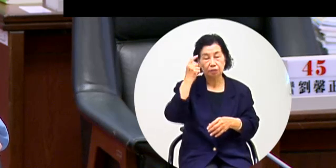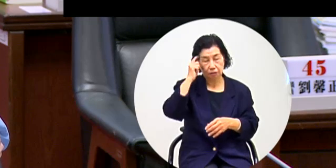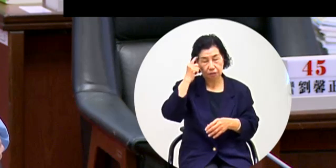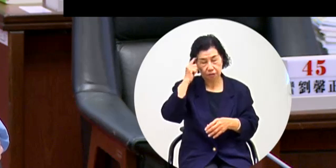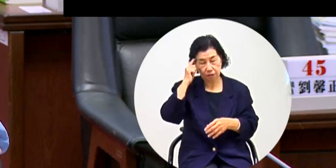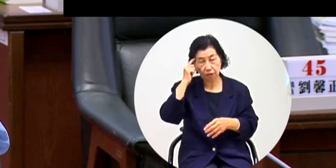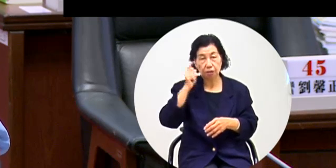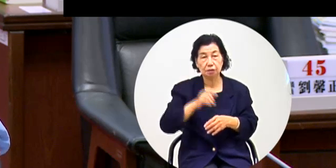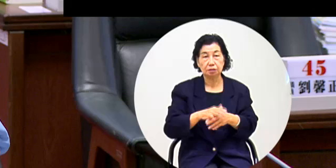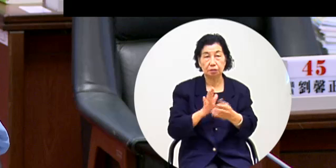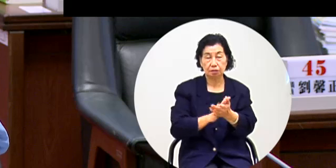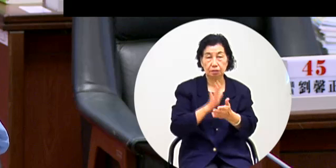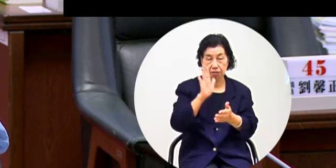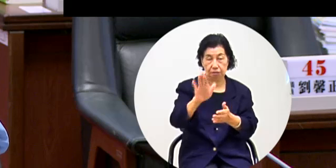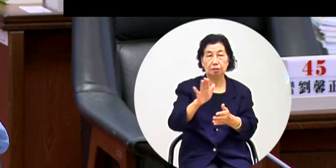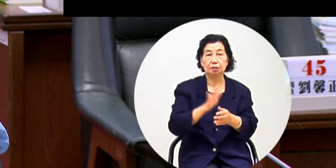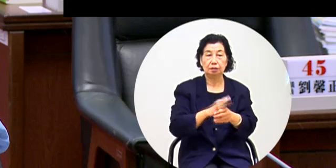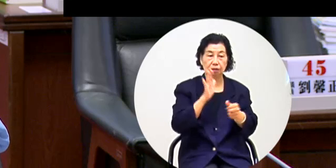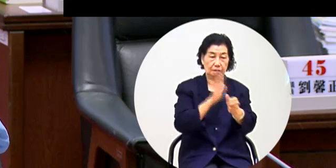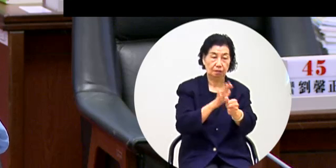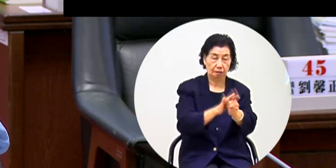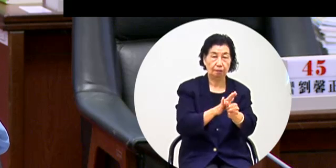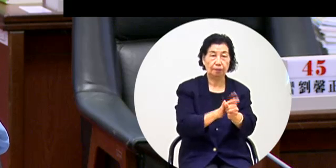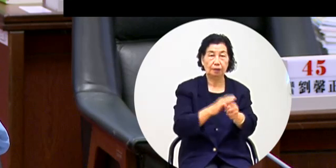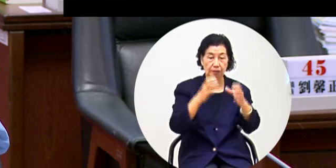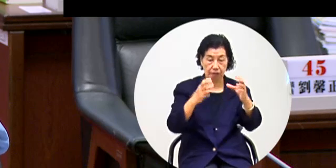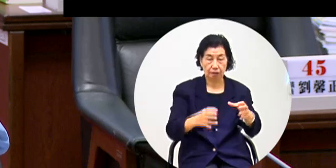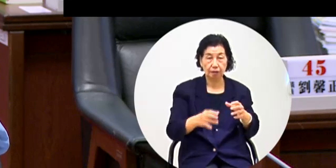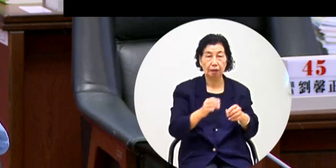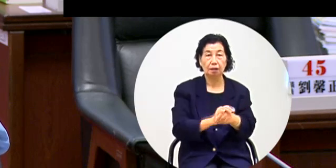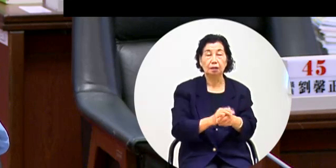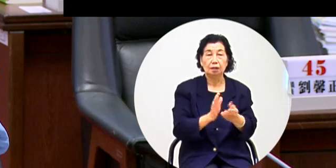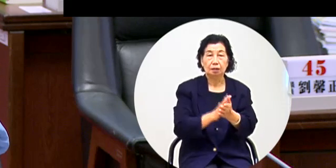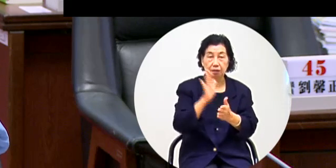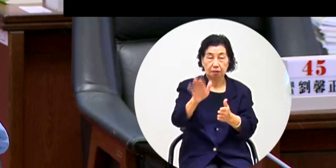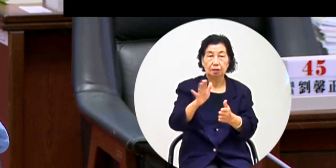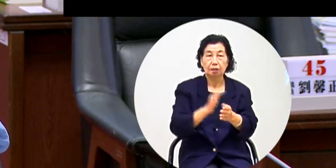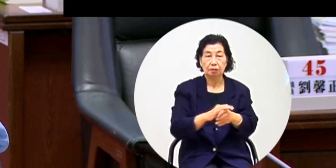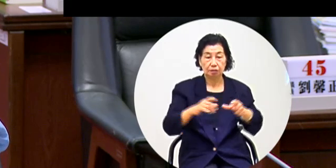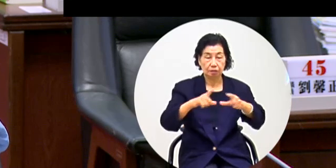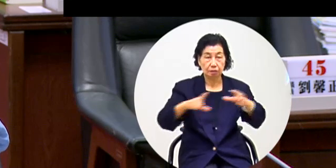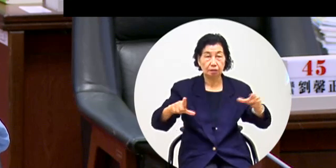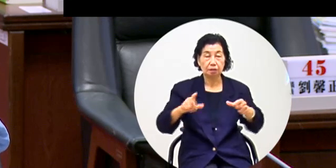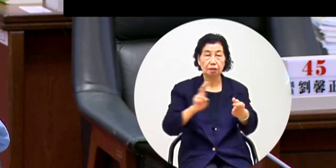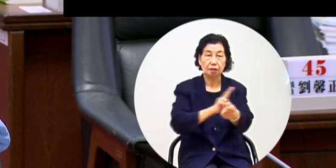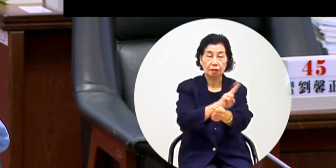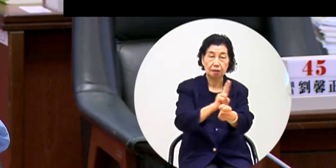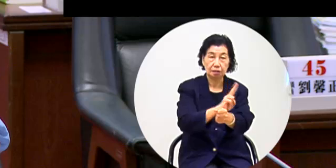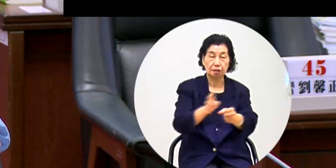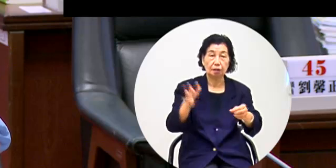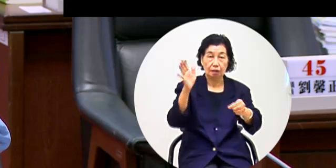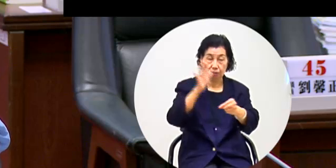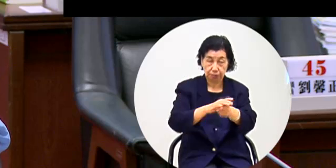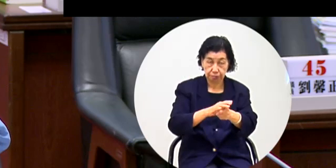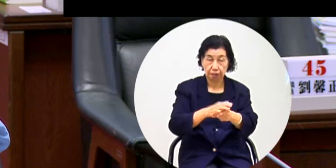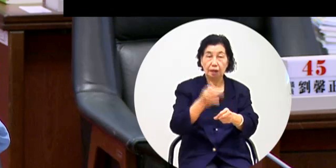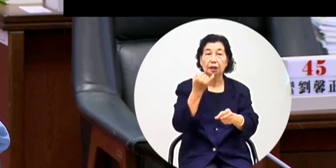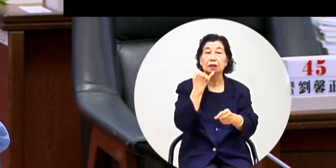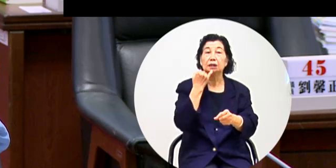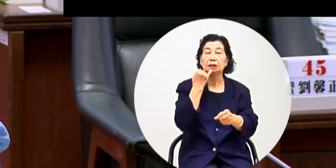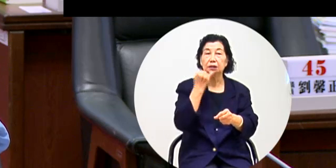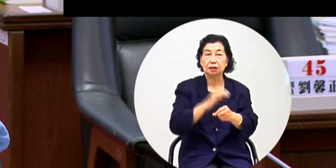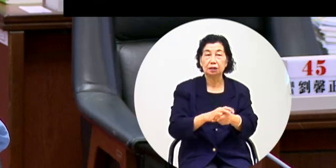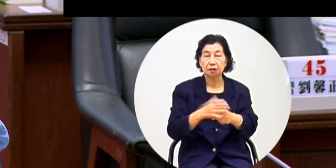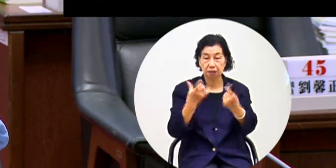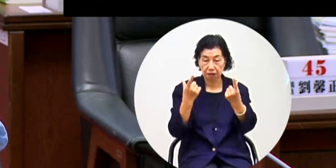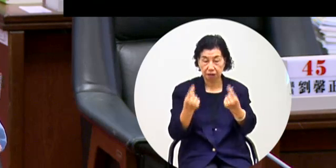件事，将来在大林埔迁村的时候同样也能够思考到这个逻辑，才不会就说一样的又重蹈这个覆